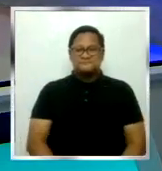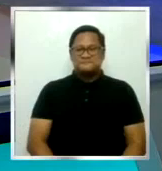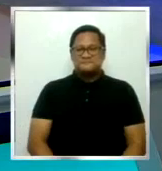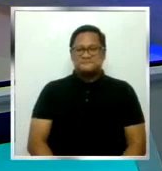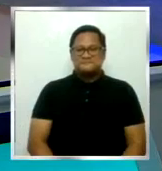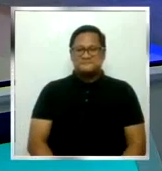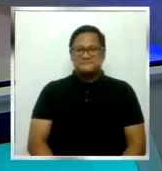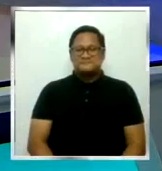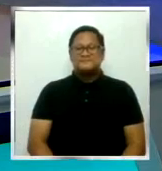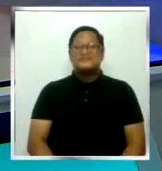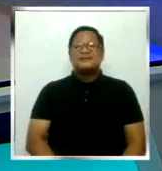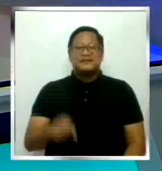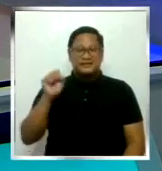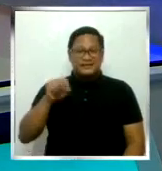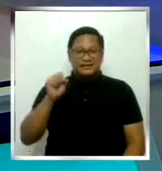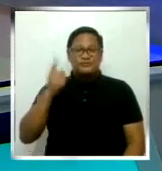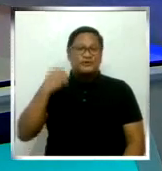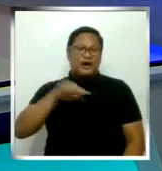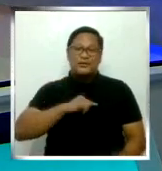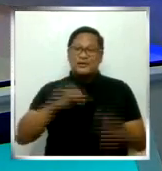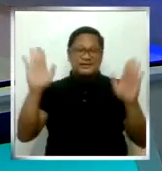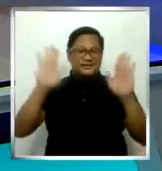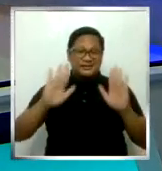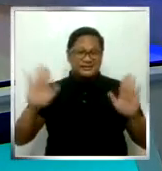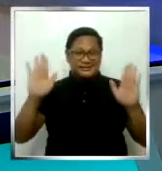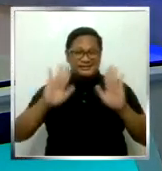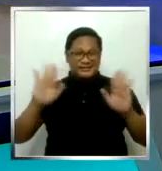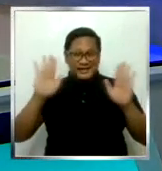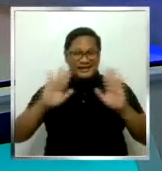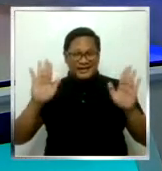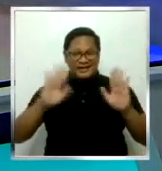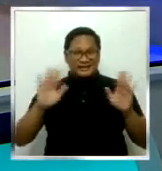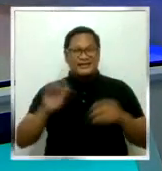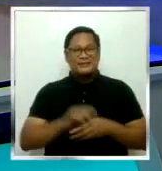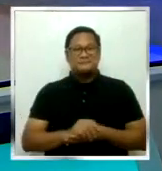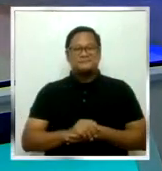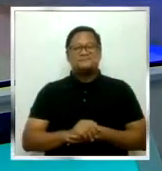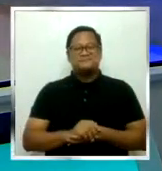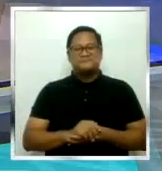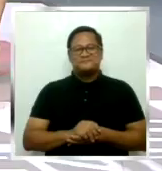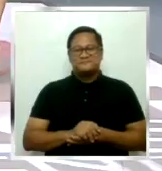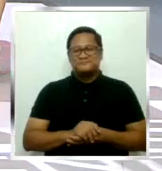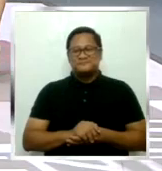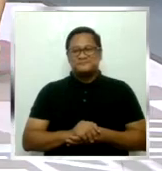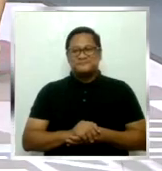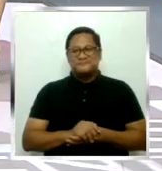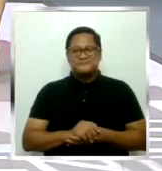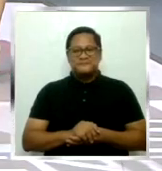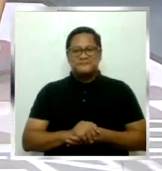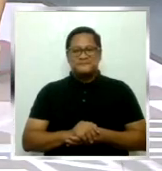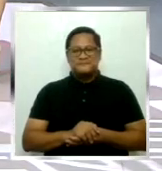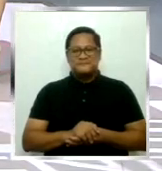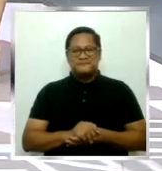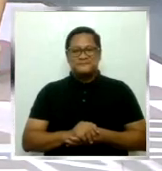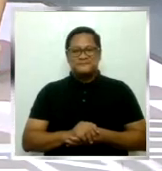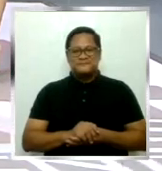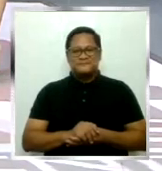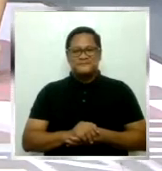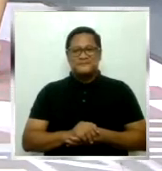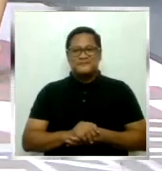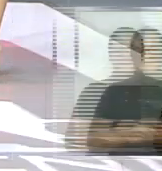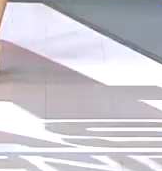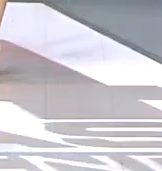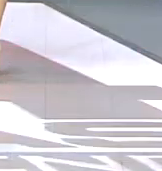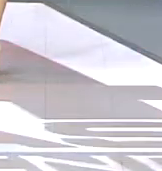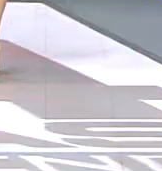And that's it for our Sunday Chikahan. Ako po si Nelson Canlas. Pia, Ivan? Thank you, Nelson. Salamat, Nelson.